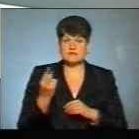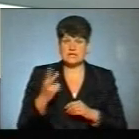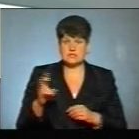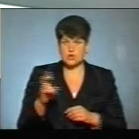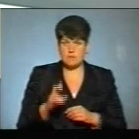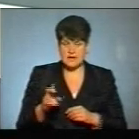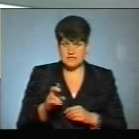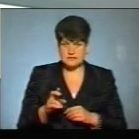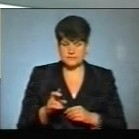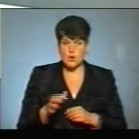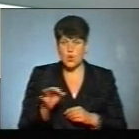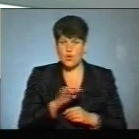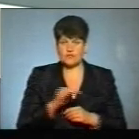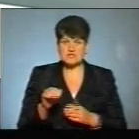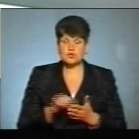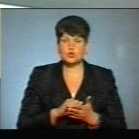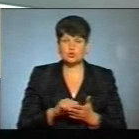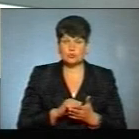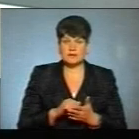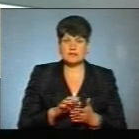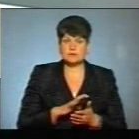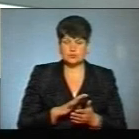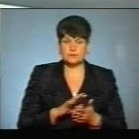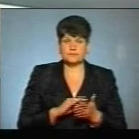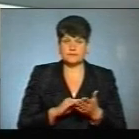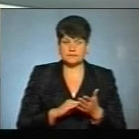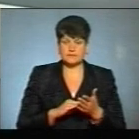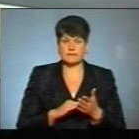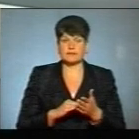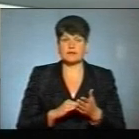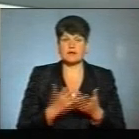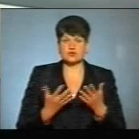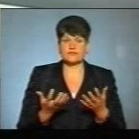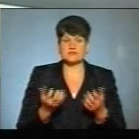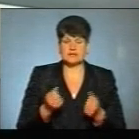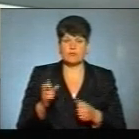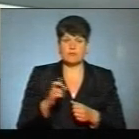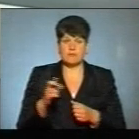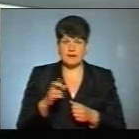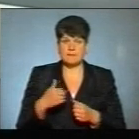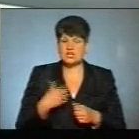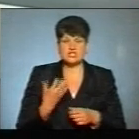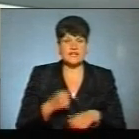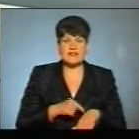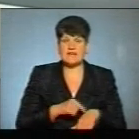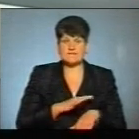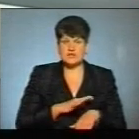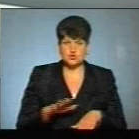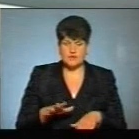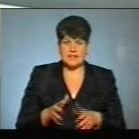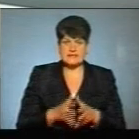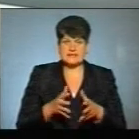березня, офіційним документом, який був визначений. Але якщо, наприклад, в березні ми ще не відчували такого